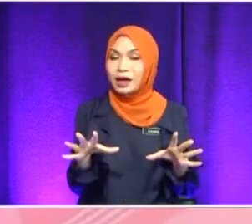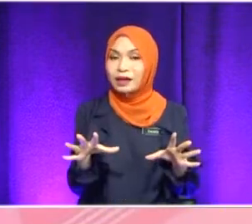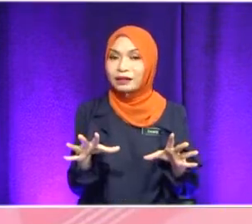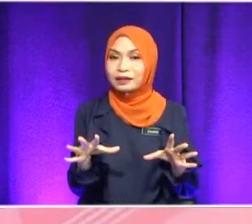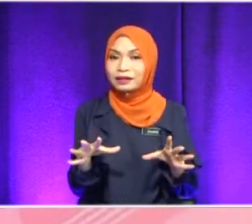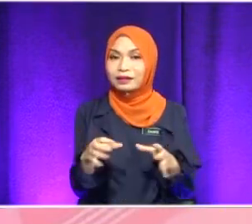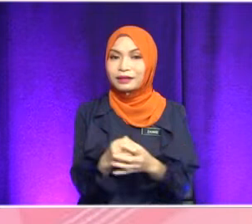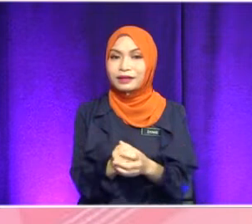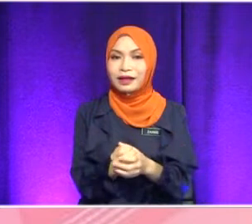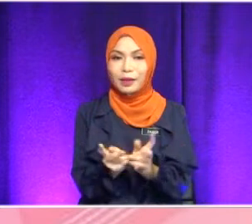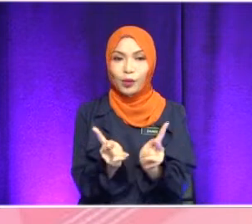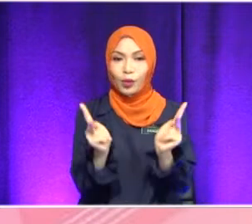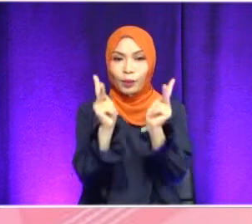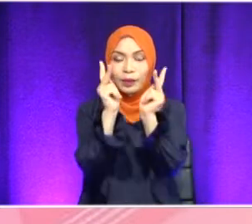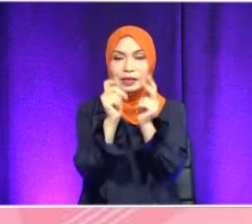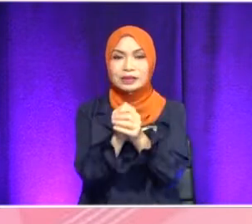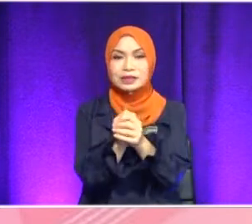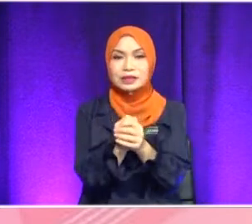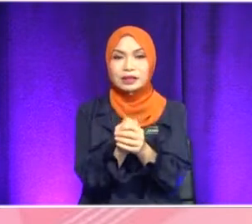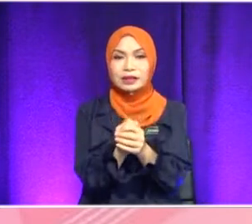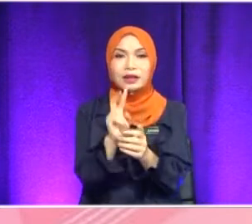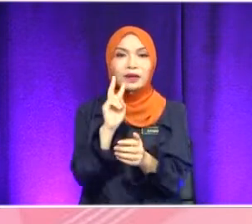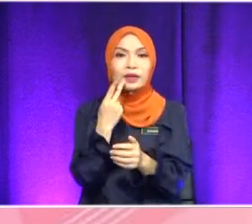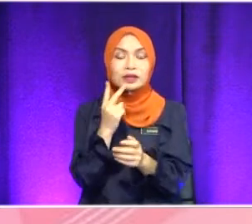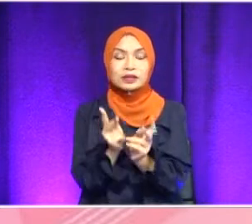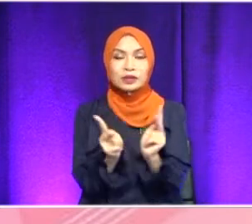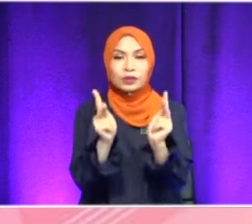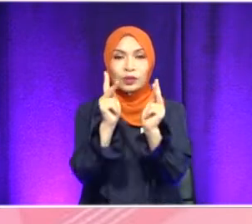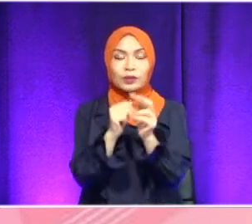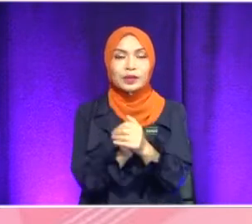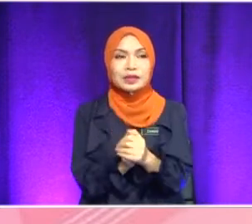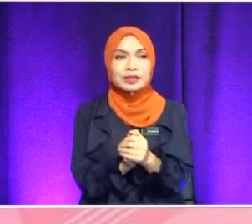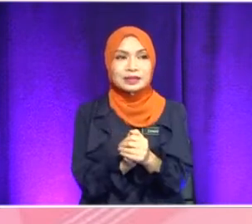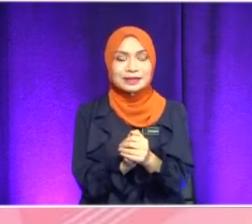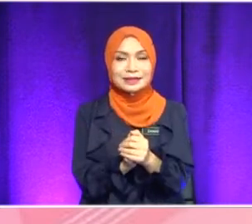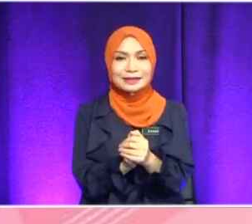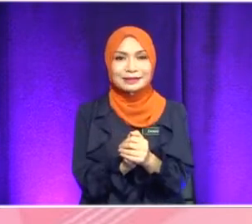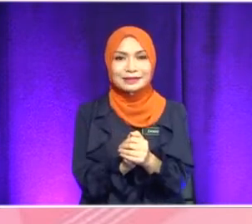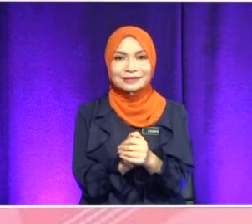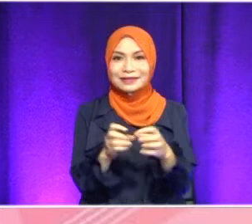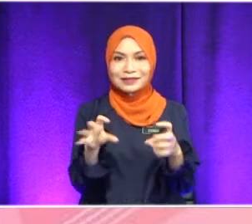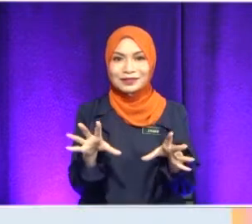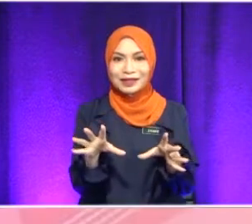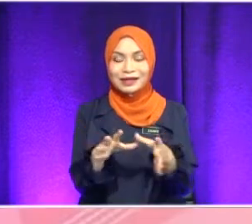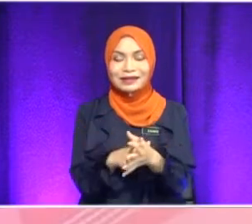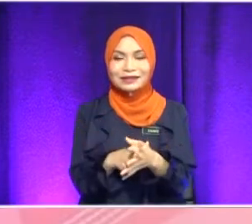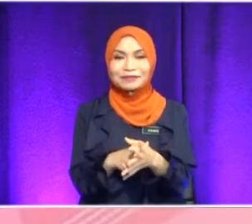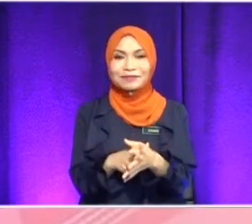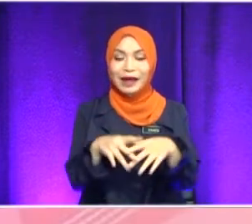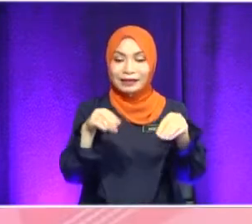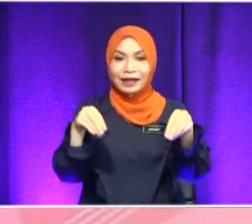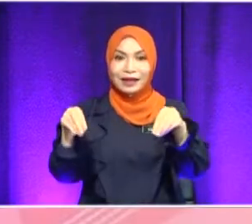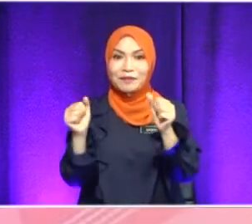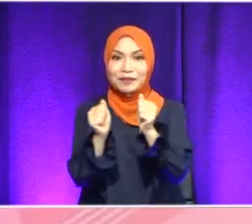akan digantikan dengan tumbuhan yang ke kepel itu janji rendah yaitu pokok lobak lobak merah Oke